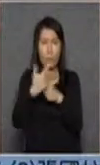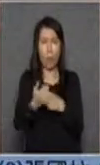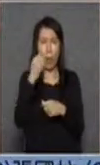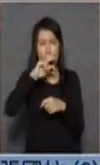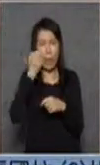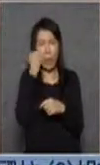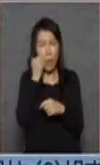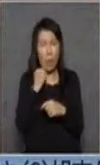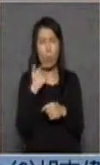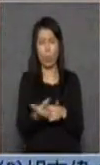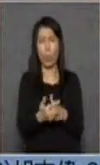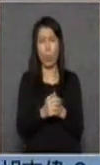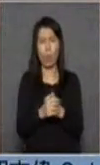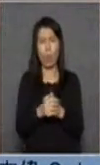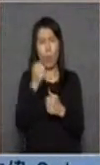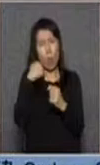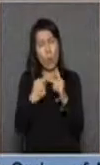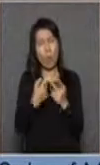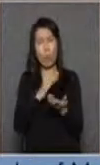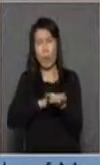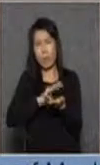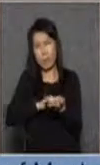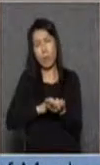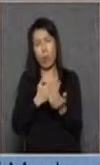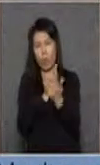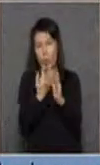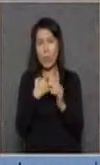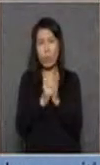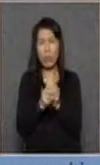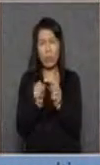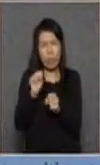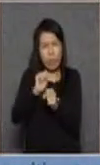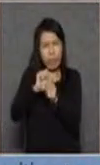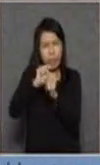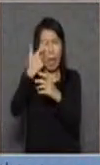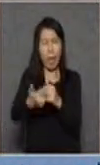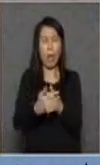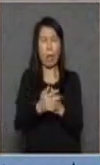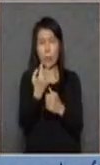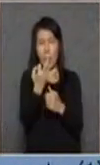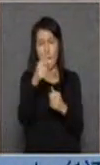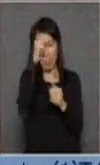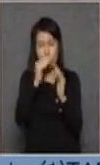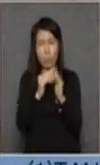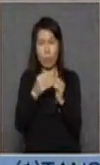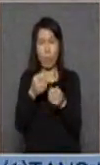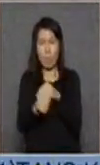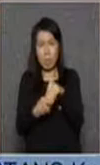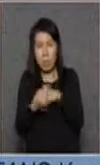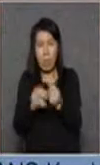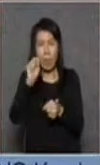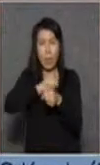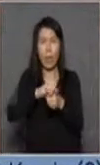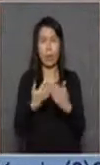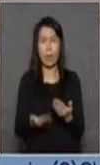化，长者和各类医疗需求呢都会大增的。所以三间医院的资源增加根本